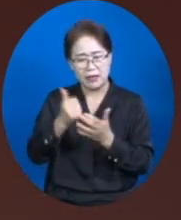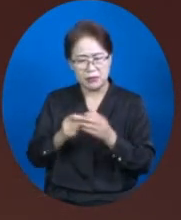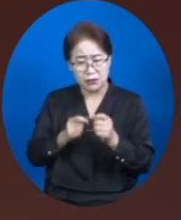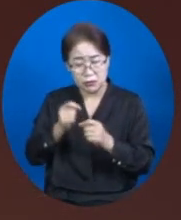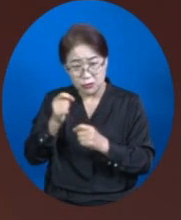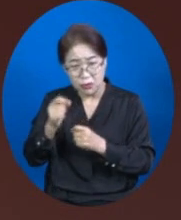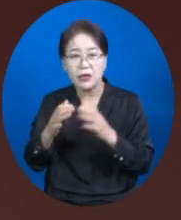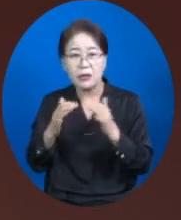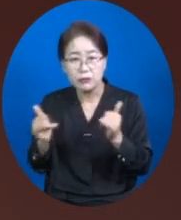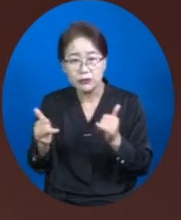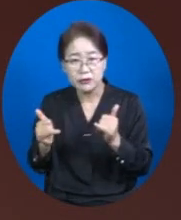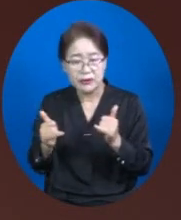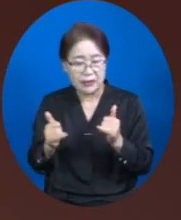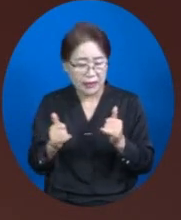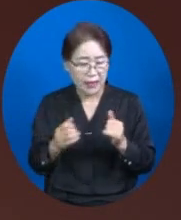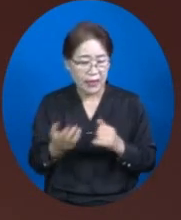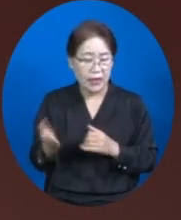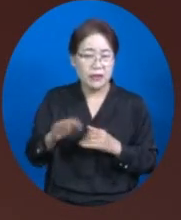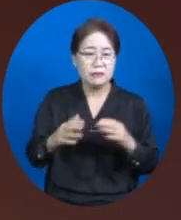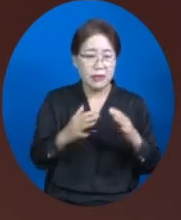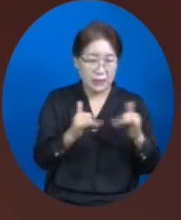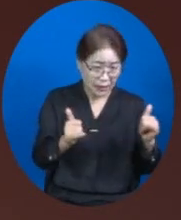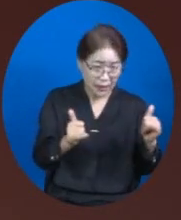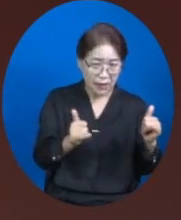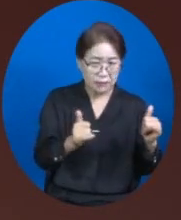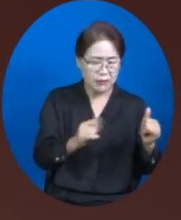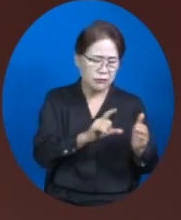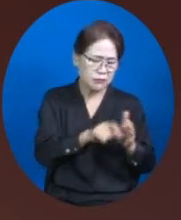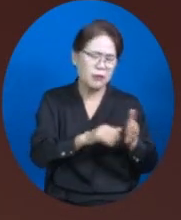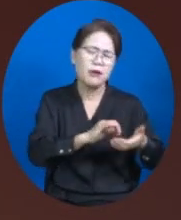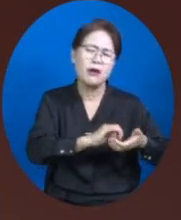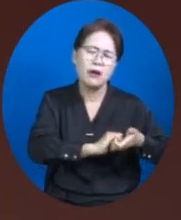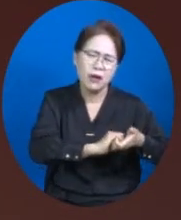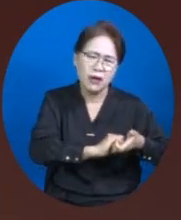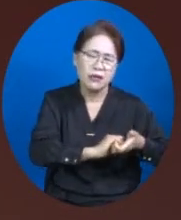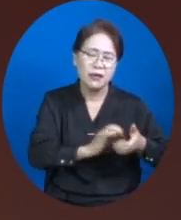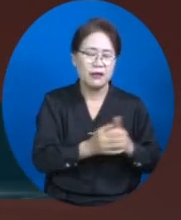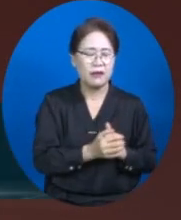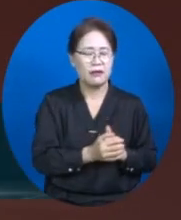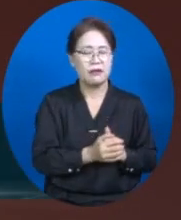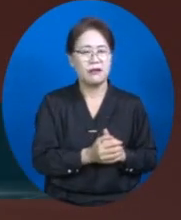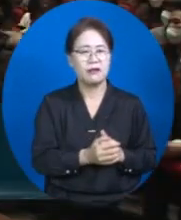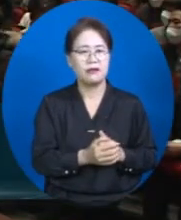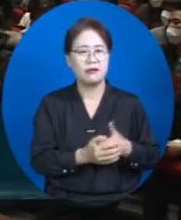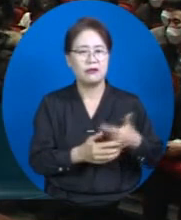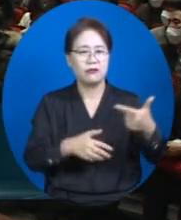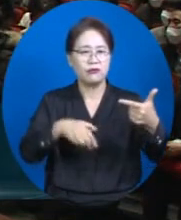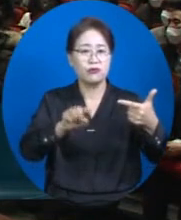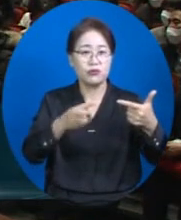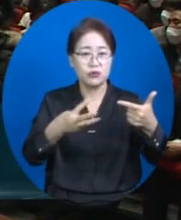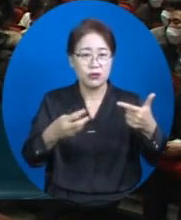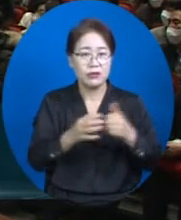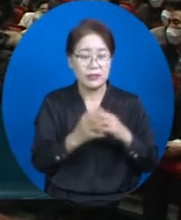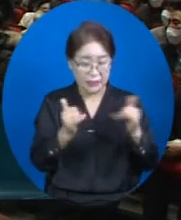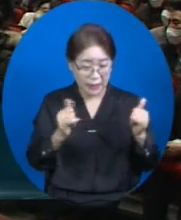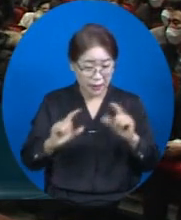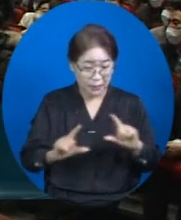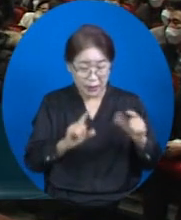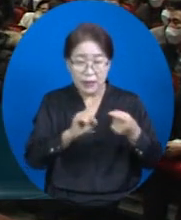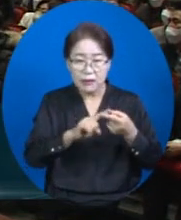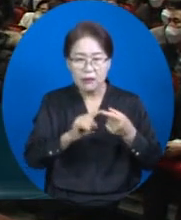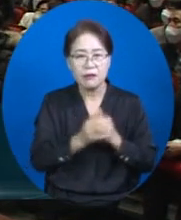우리 인간은 어떤 존재죠 우리 인간은 유한한 존재입니다 그래서 6절에서는요 이렇게 인생을 말하고 있어요 다 같이요